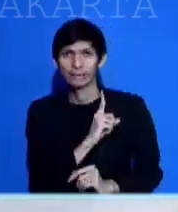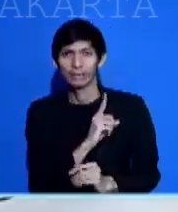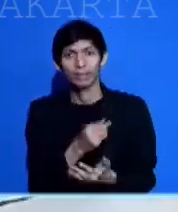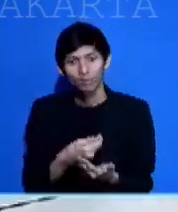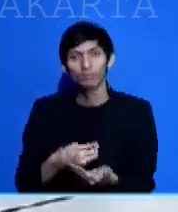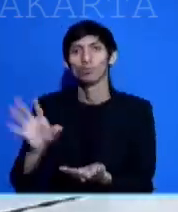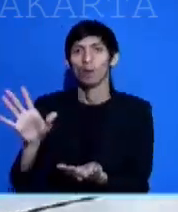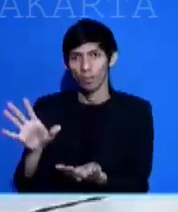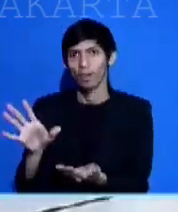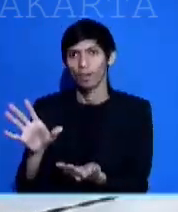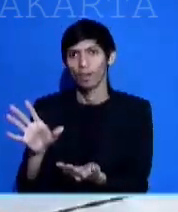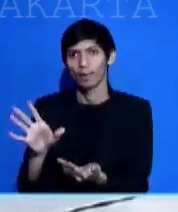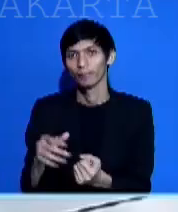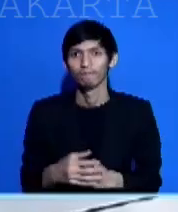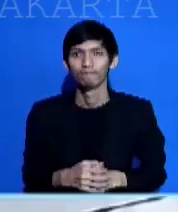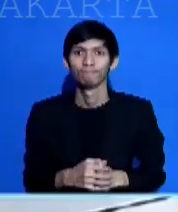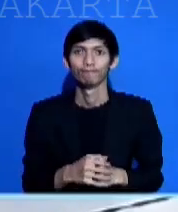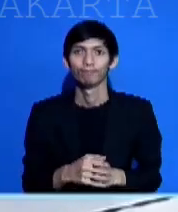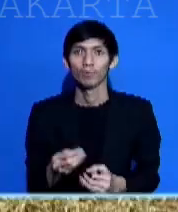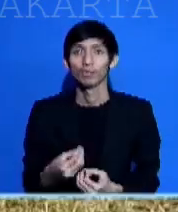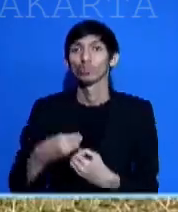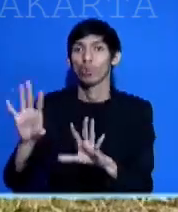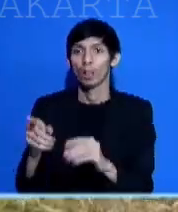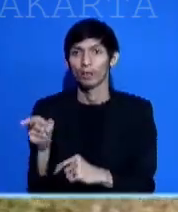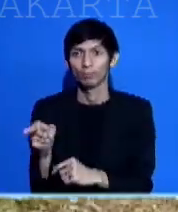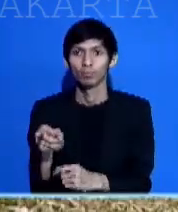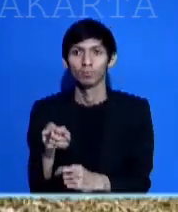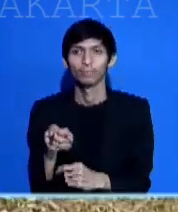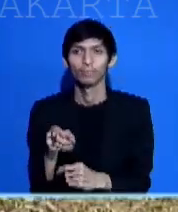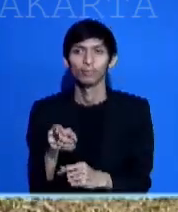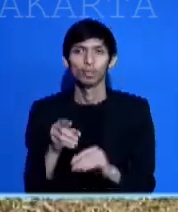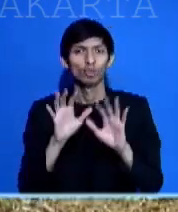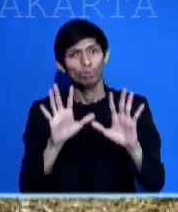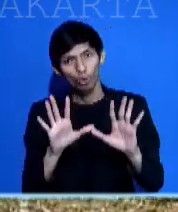S padatanipun bakul mangke lajeng NY Kani